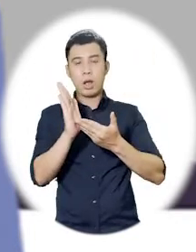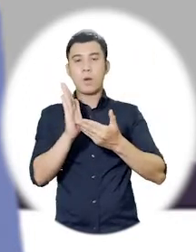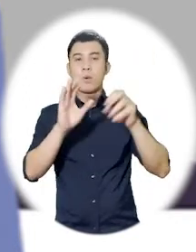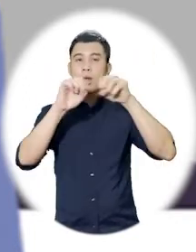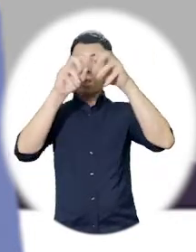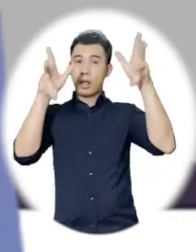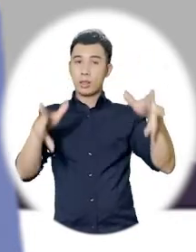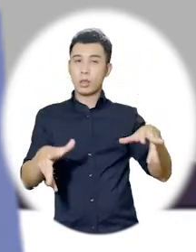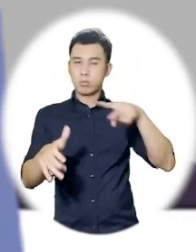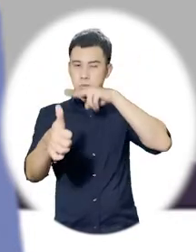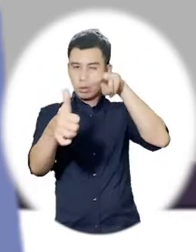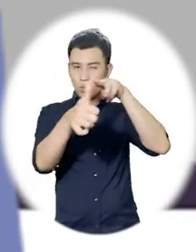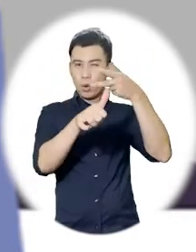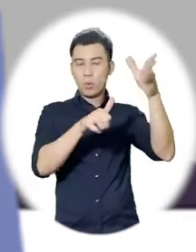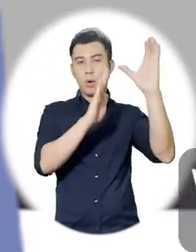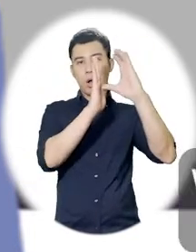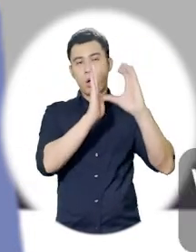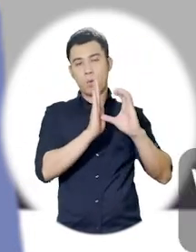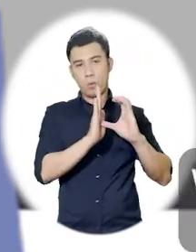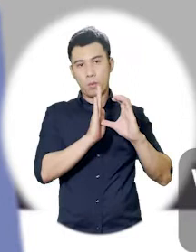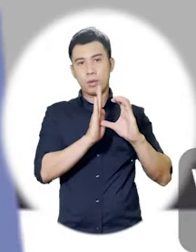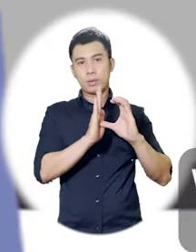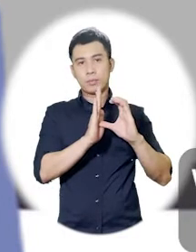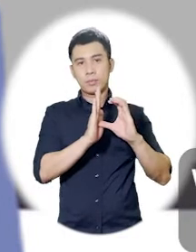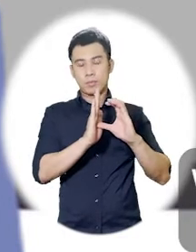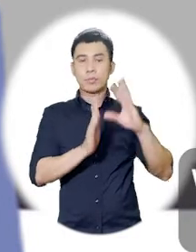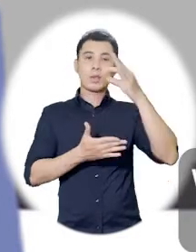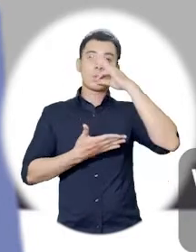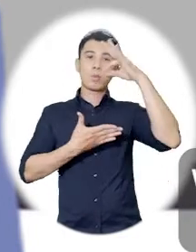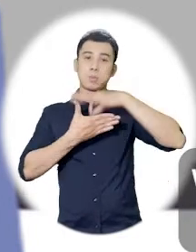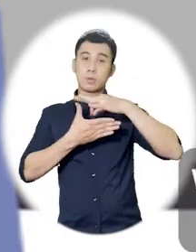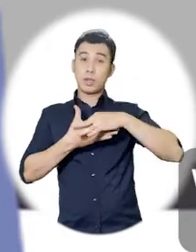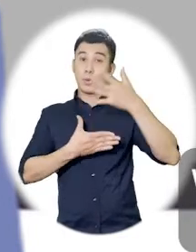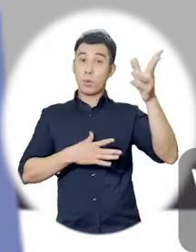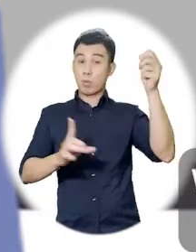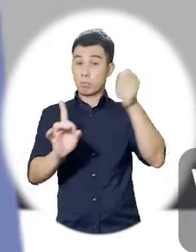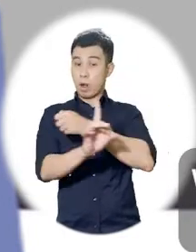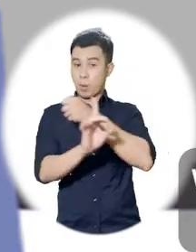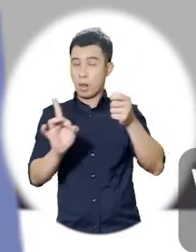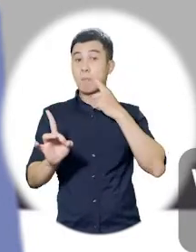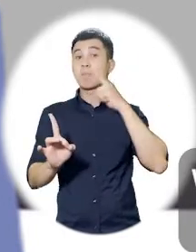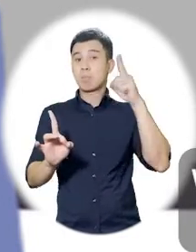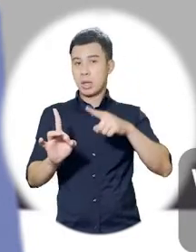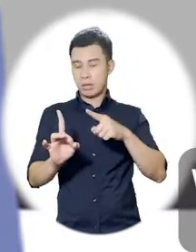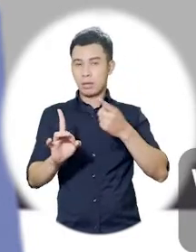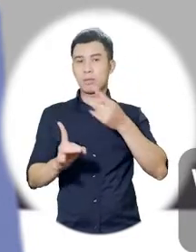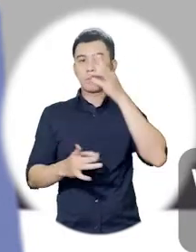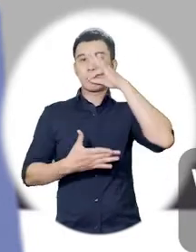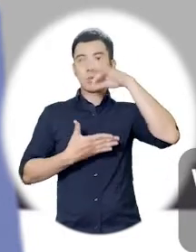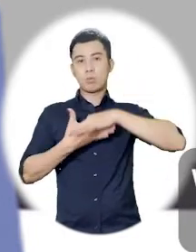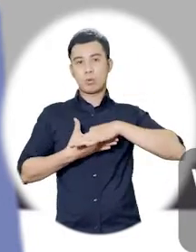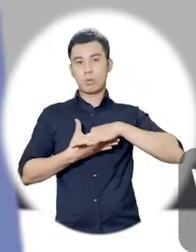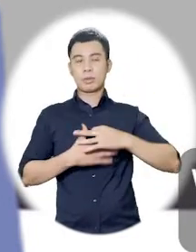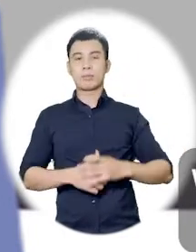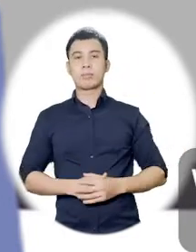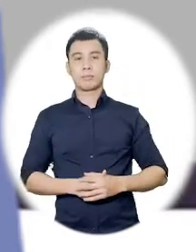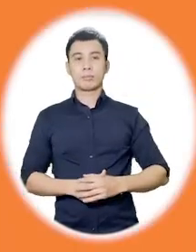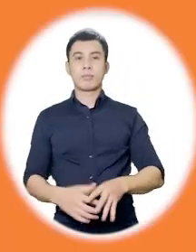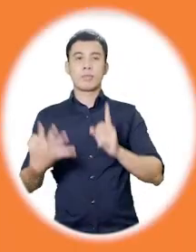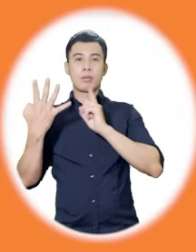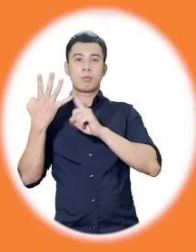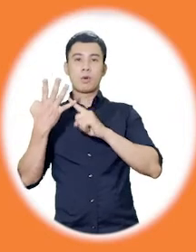báo cáo số liệu, có sự thống nhất thuật ngữ, có hệ thống theo dõi của từng cơ quan, duy trì an toàn dữ liệu và bảo mật danh tính của người bị bạo